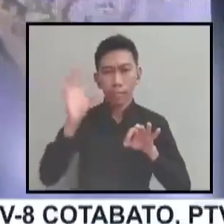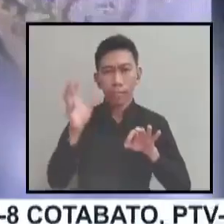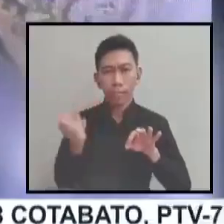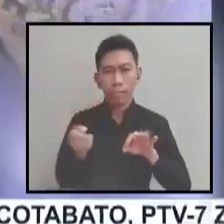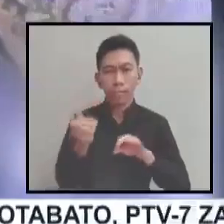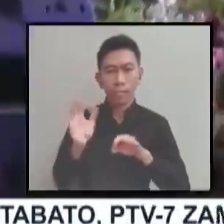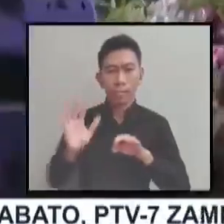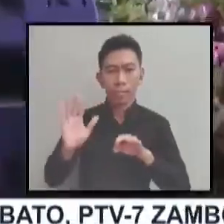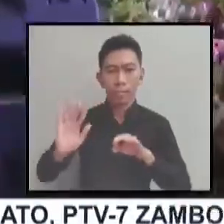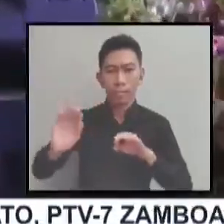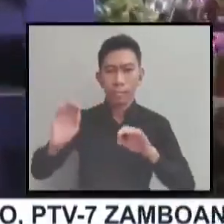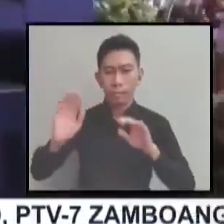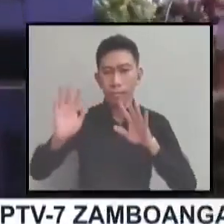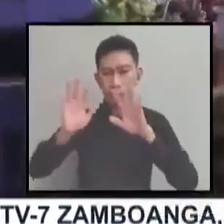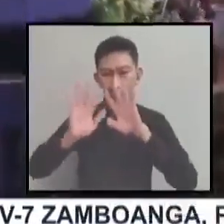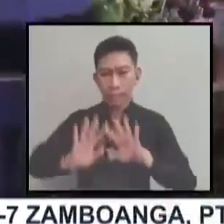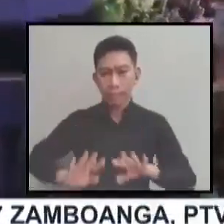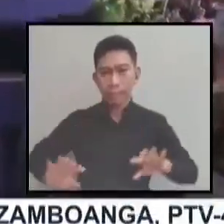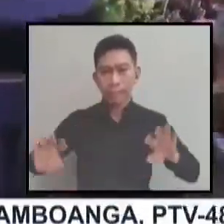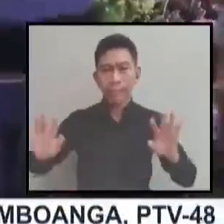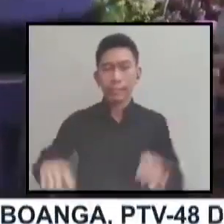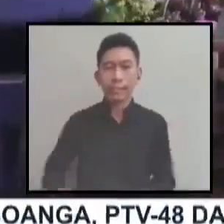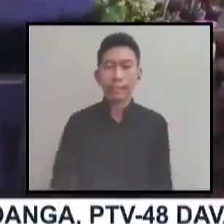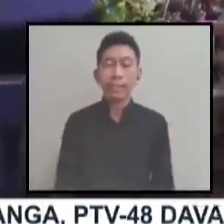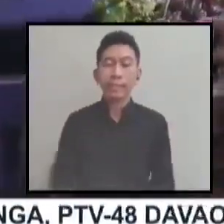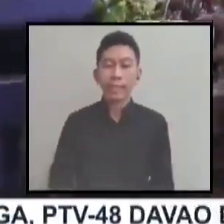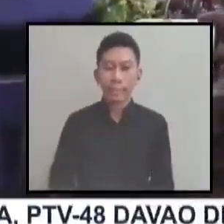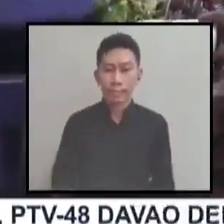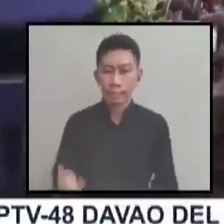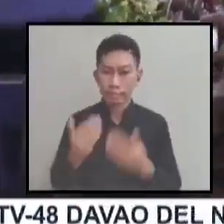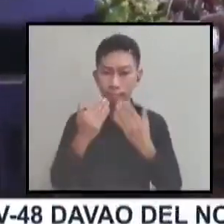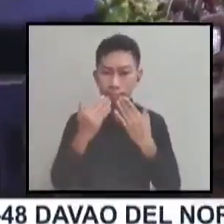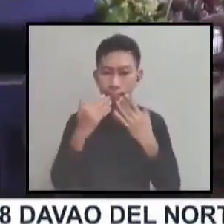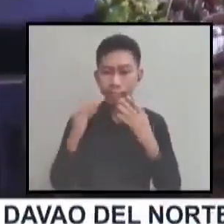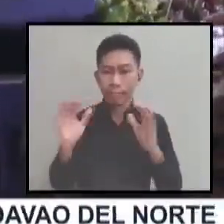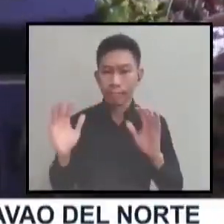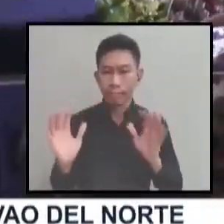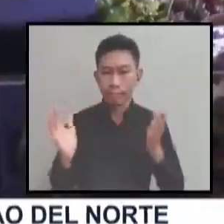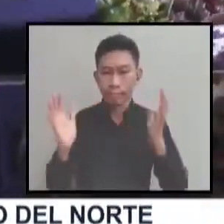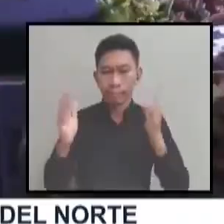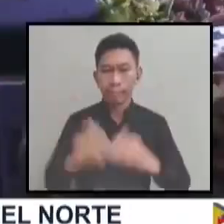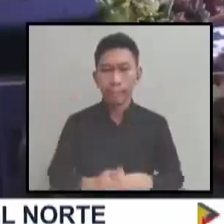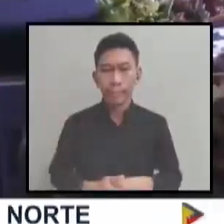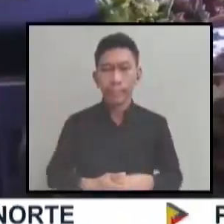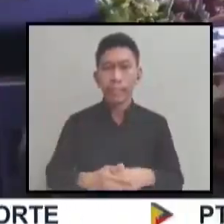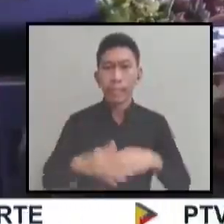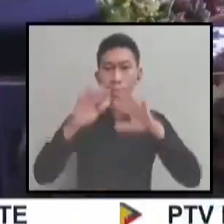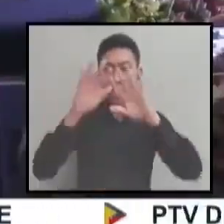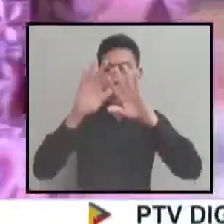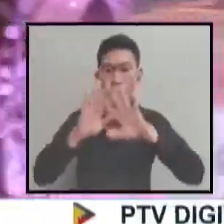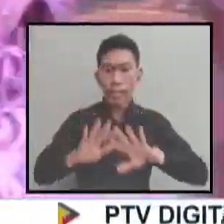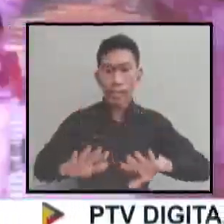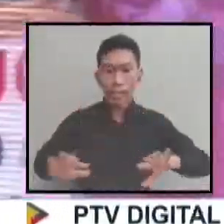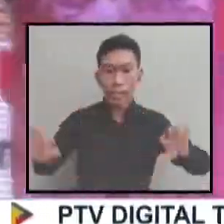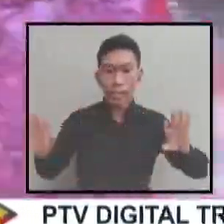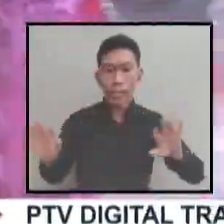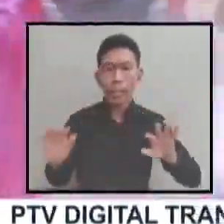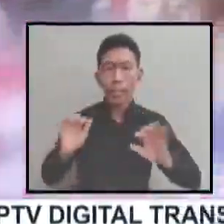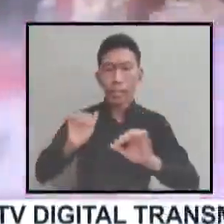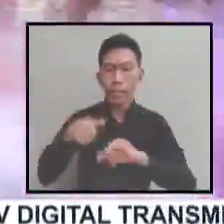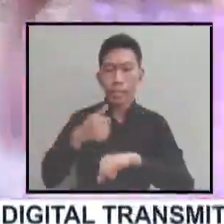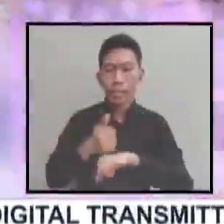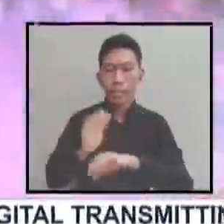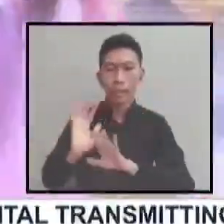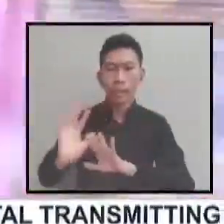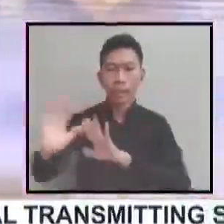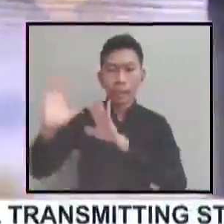and mabuhay. Ang Association of Southeast Asian Nations o ASEAN ay naitatag taong 1967 at sa paglipas